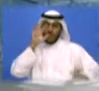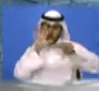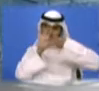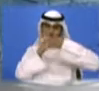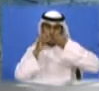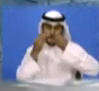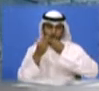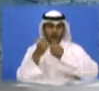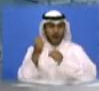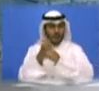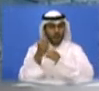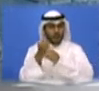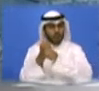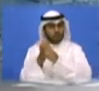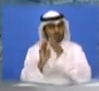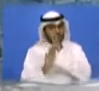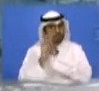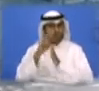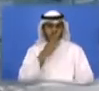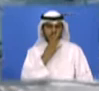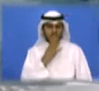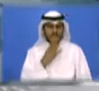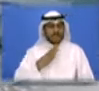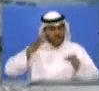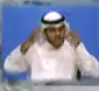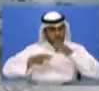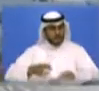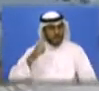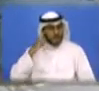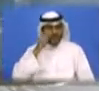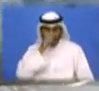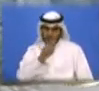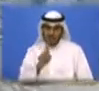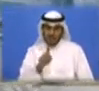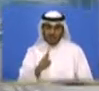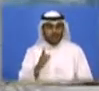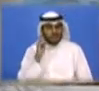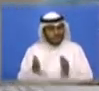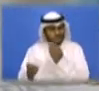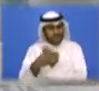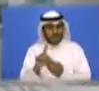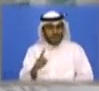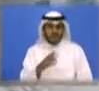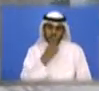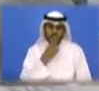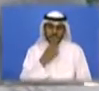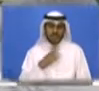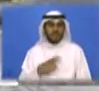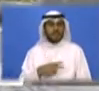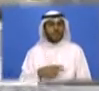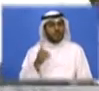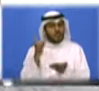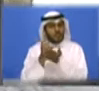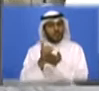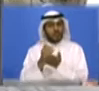القادم، بالإضافة إلى إقامة الحملات الدقيقة للمخالفات التي ارتكبتها الحملات الكويتية من